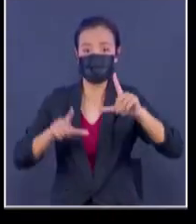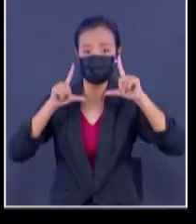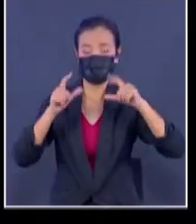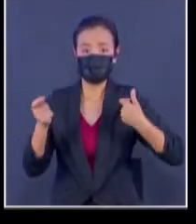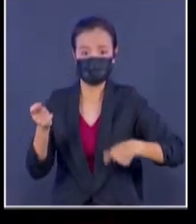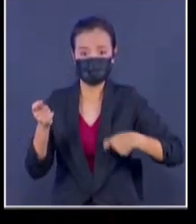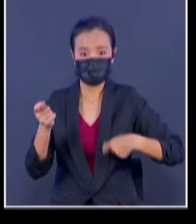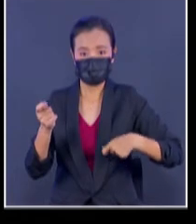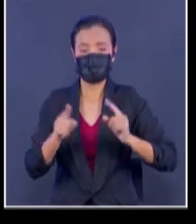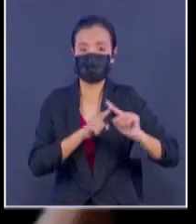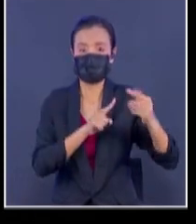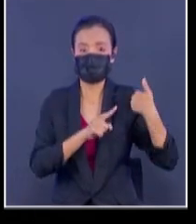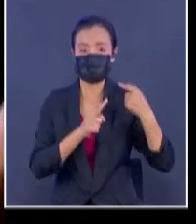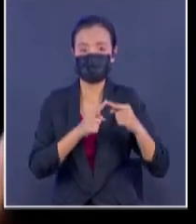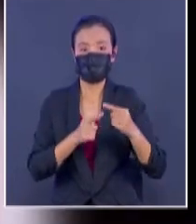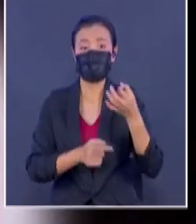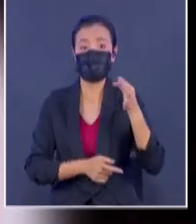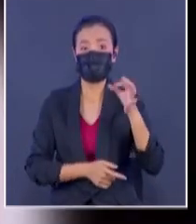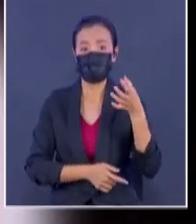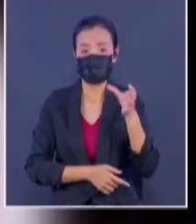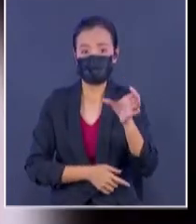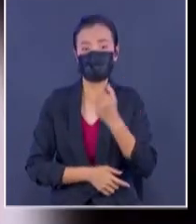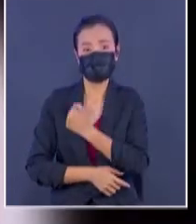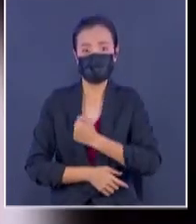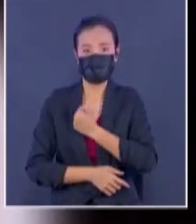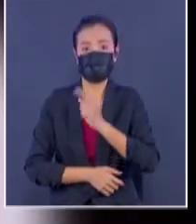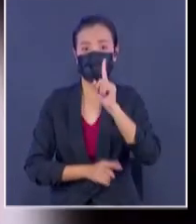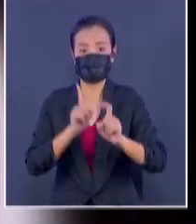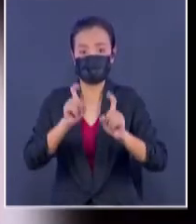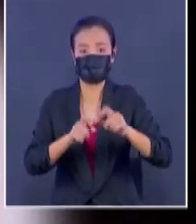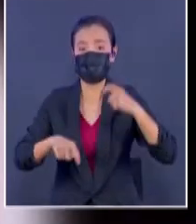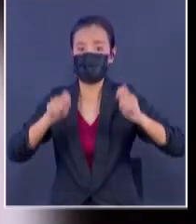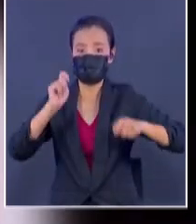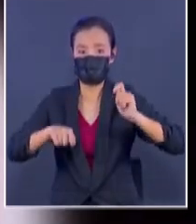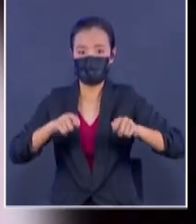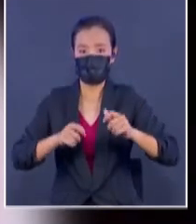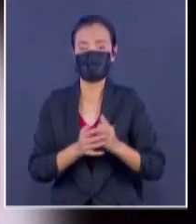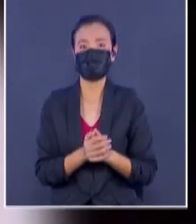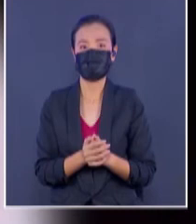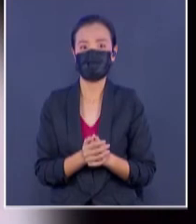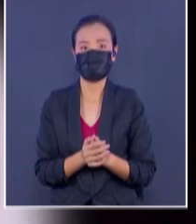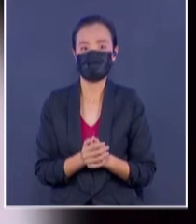งดนตรีมากมายค่ะที่ออกมาร่วมโพสต์แสดงความอาลัยต่อการจากไปของมือกลองระดับตำนานด้วยค่ะ